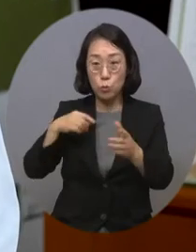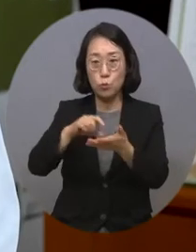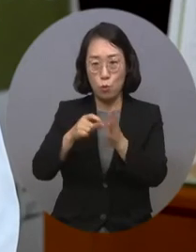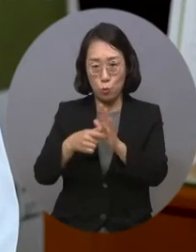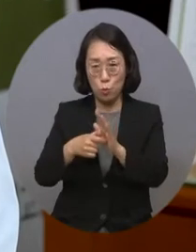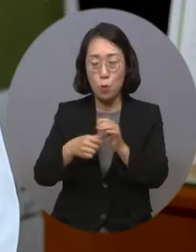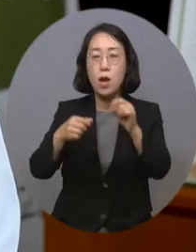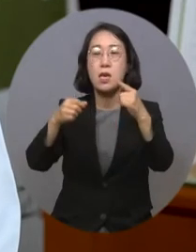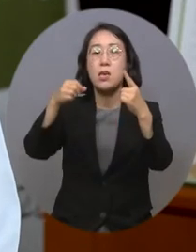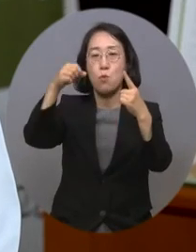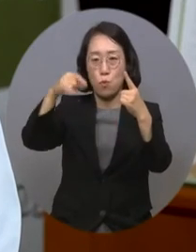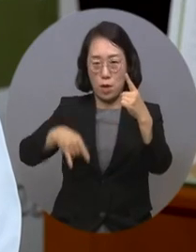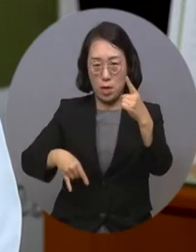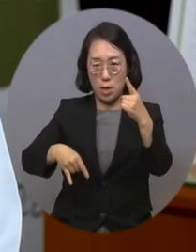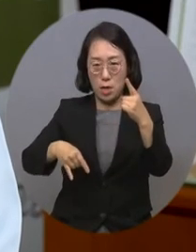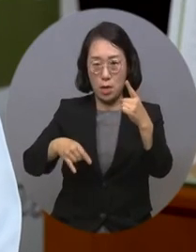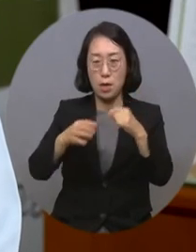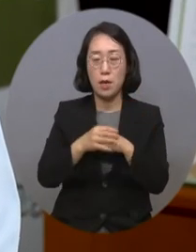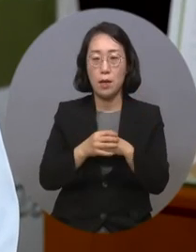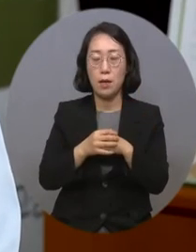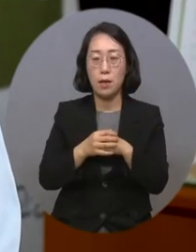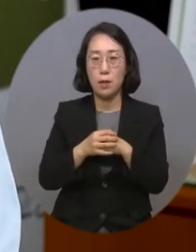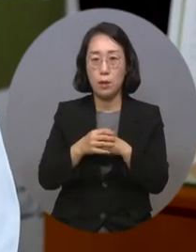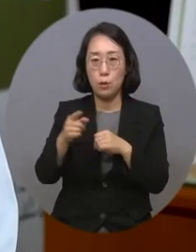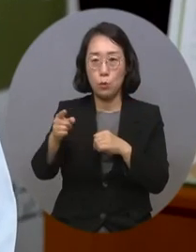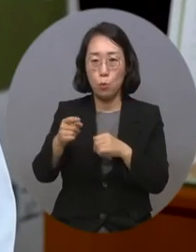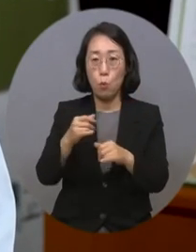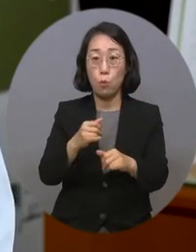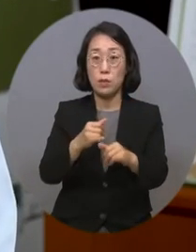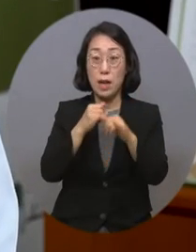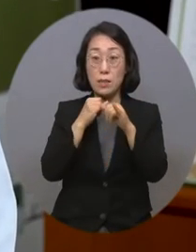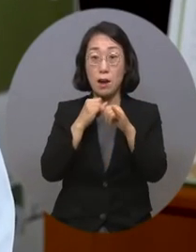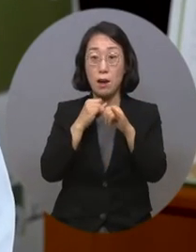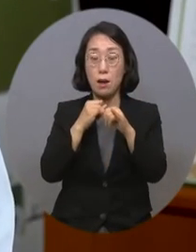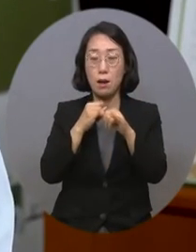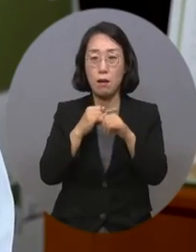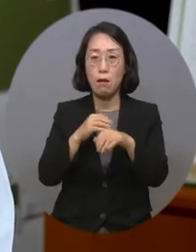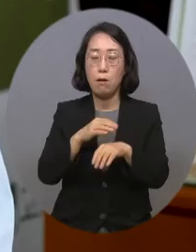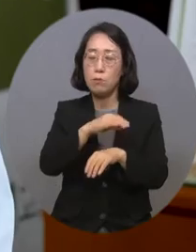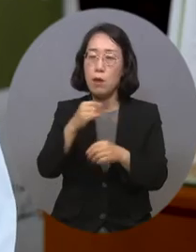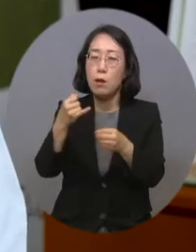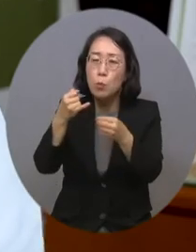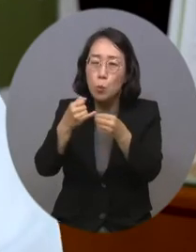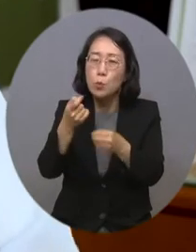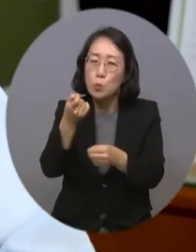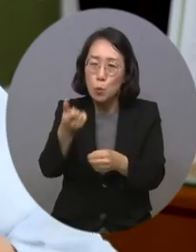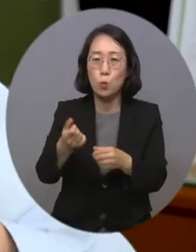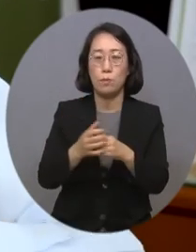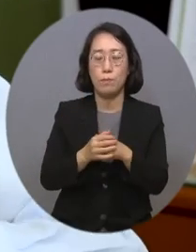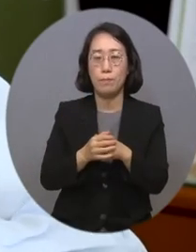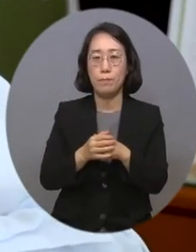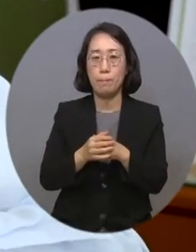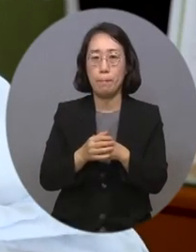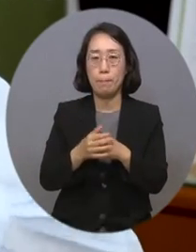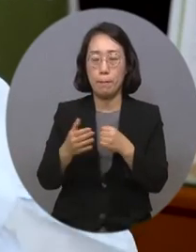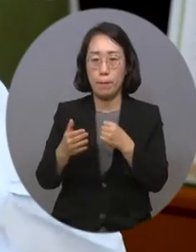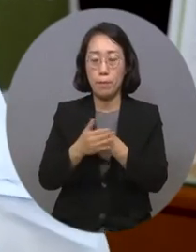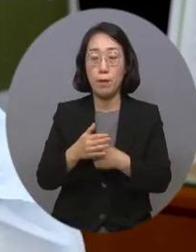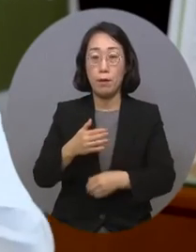1위로 올라가고 또 자살률이 꼴찌로 떨어졌습니다. 그래서